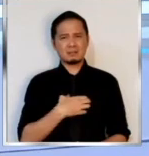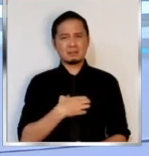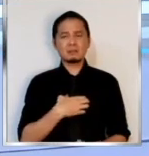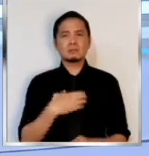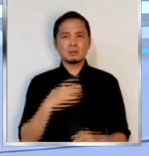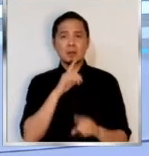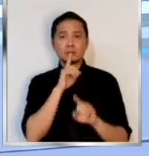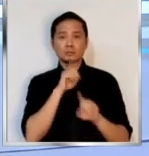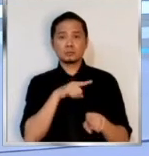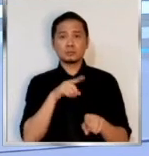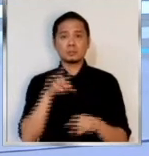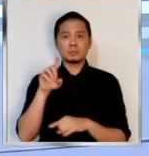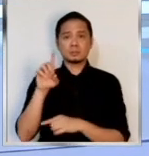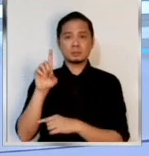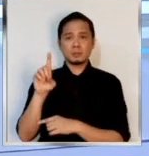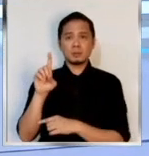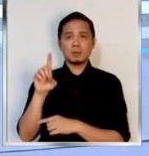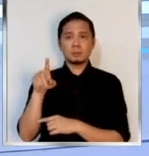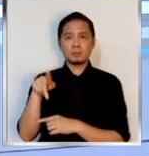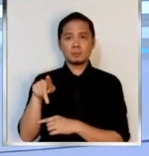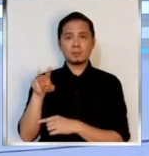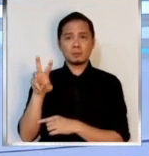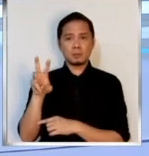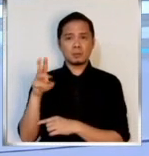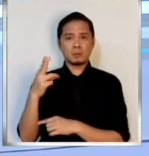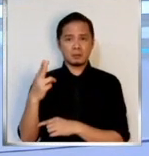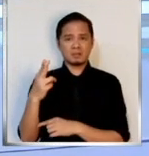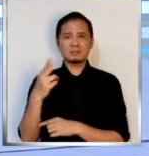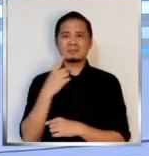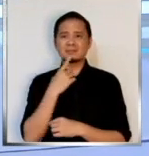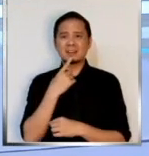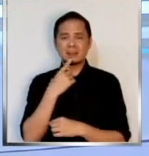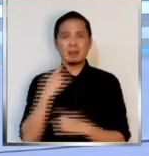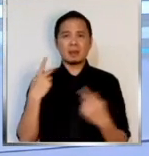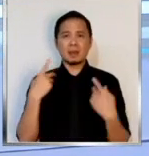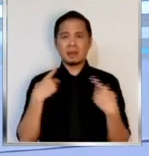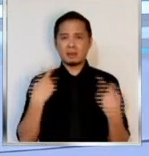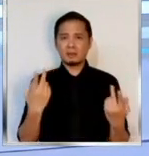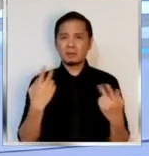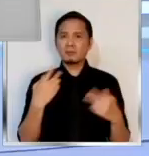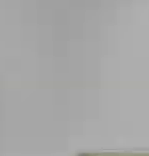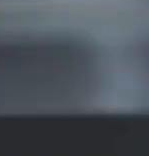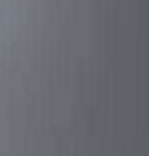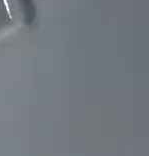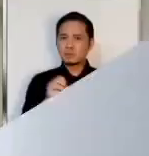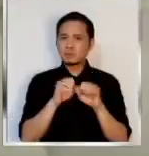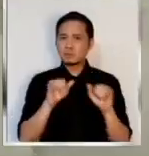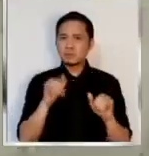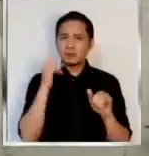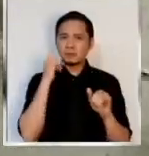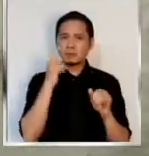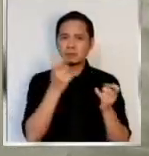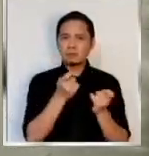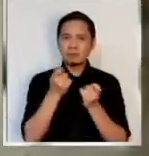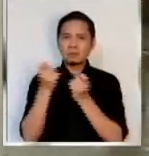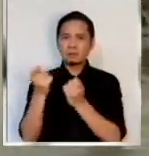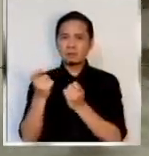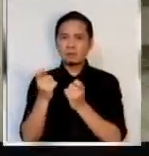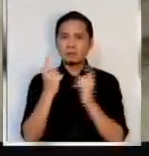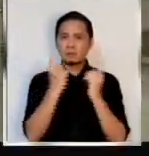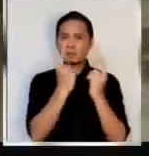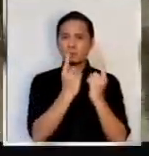may pondo sila para sa paglipat ng mga nakaharang ng mga poste. Nakatutok si June Veneracion.